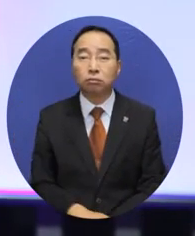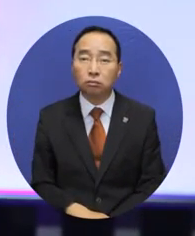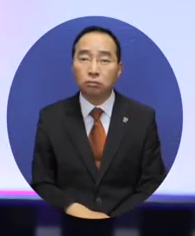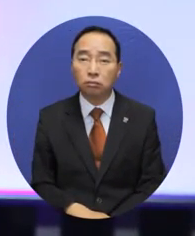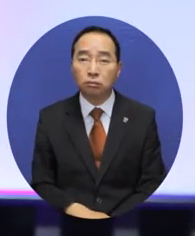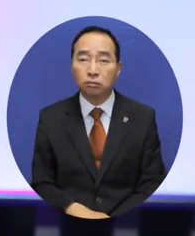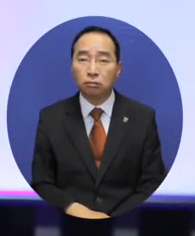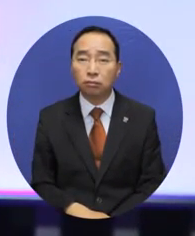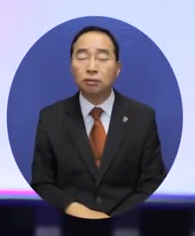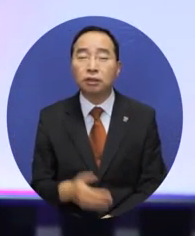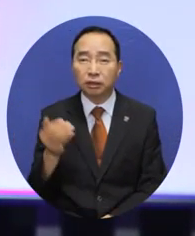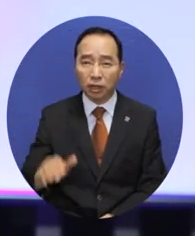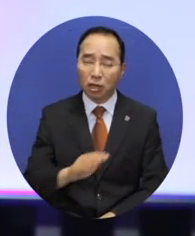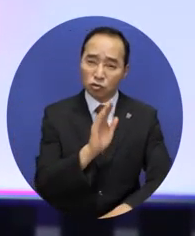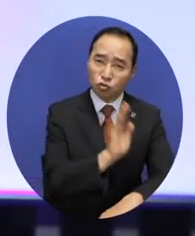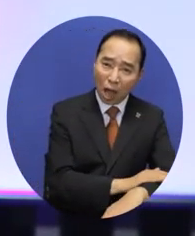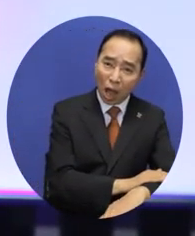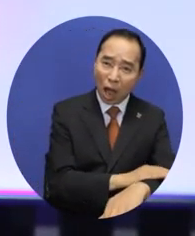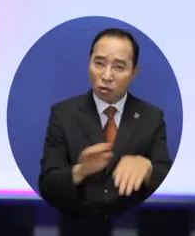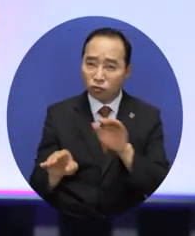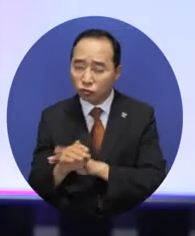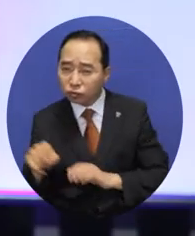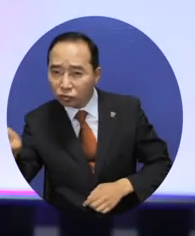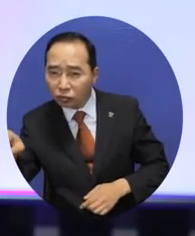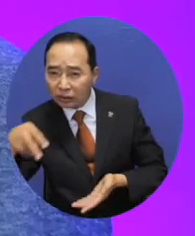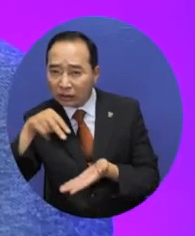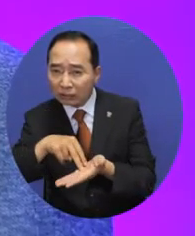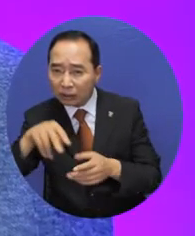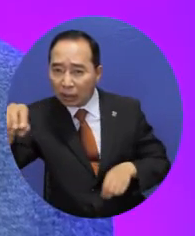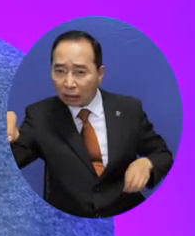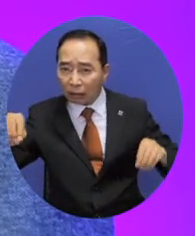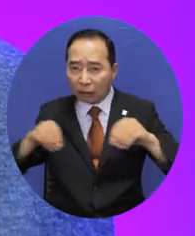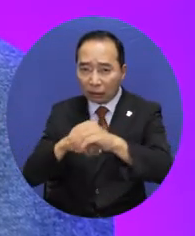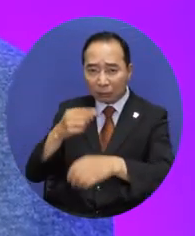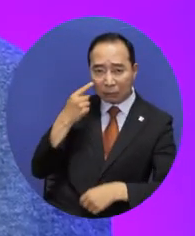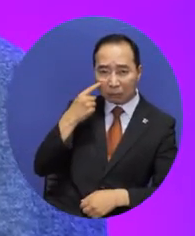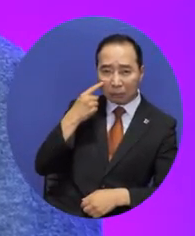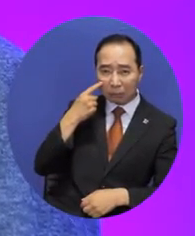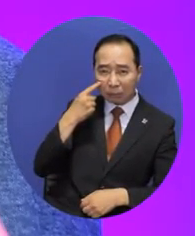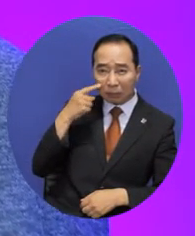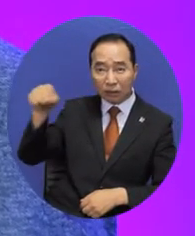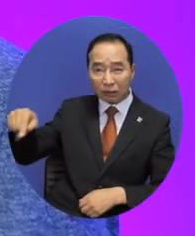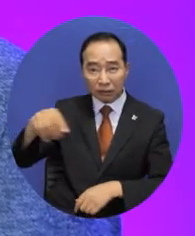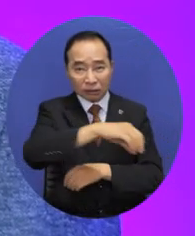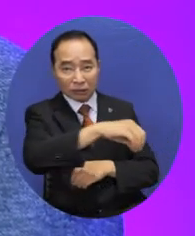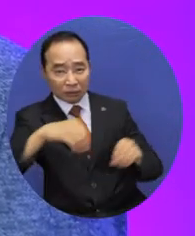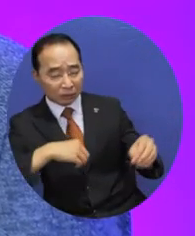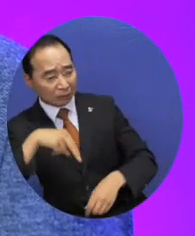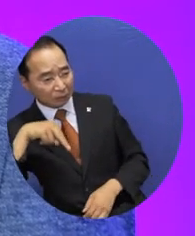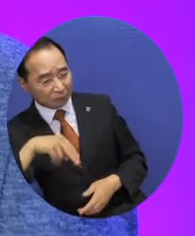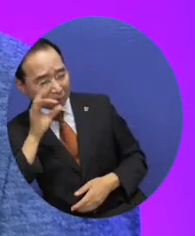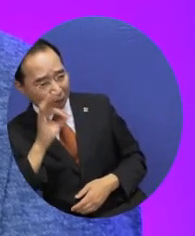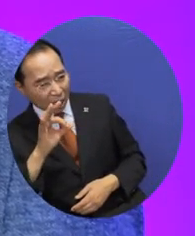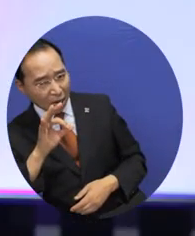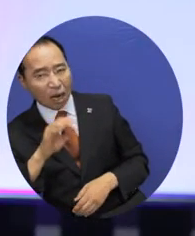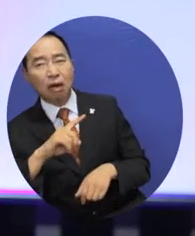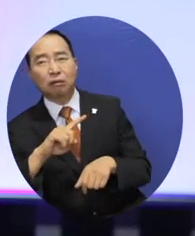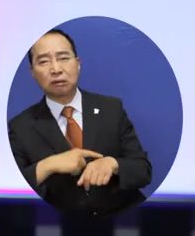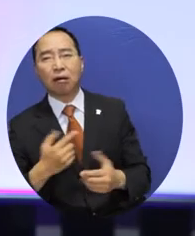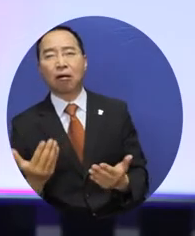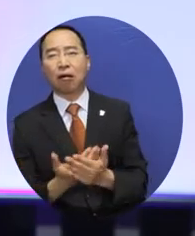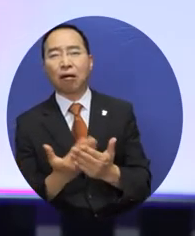그러나 좌파가 우파 입장에서 생각하고 우파가 좌파 입장에서 생각할 때 둘 사이에 변화가 일어납니다.